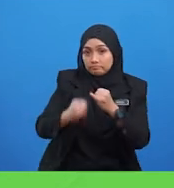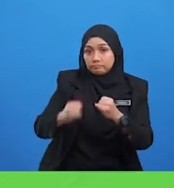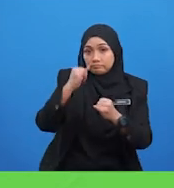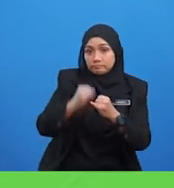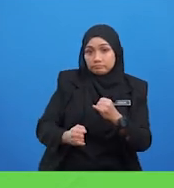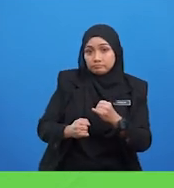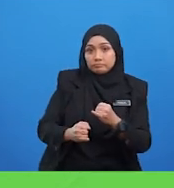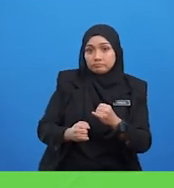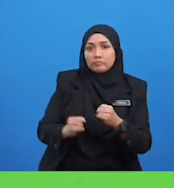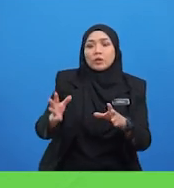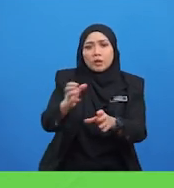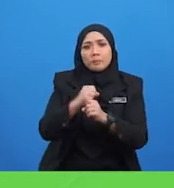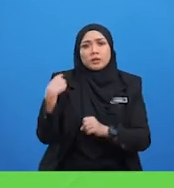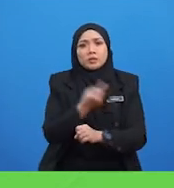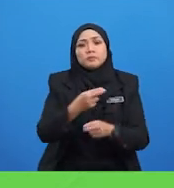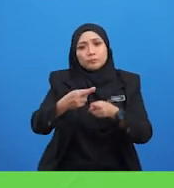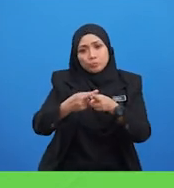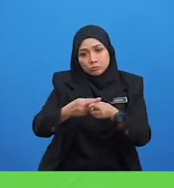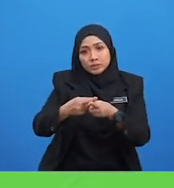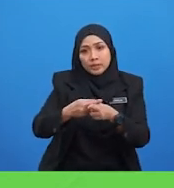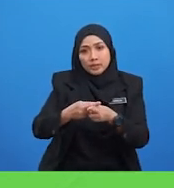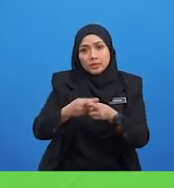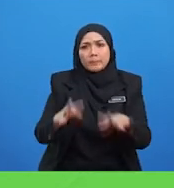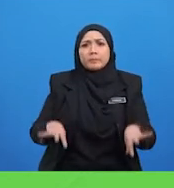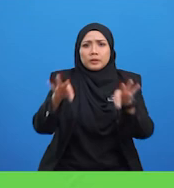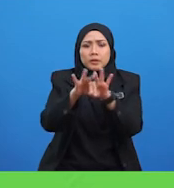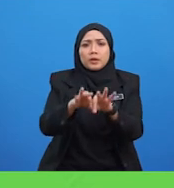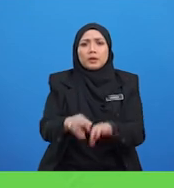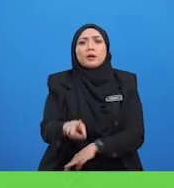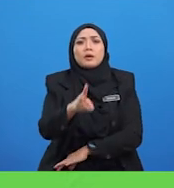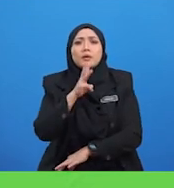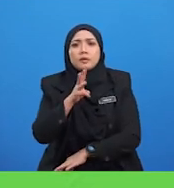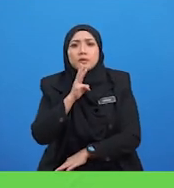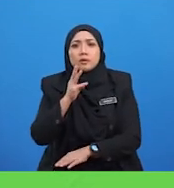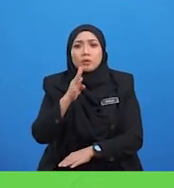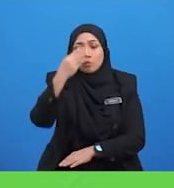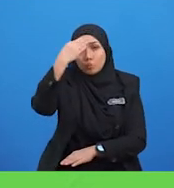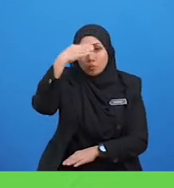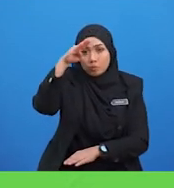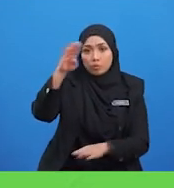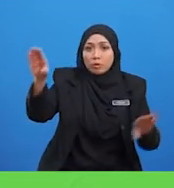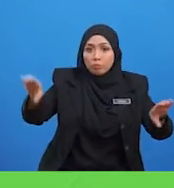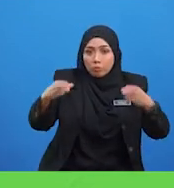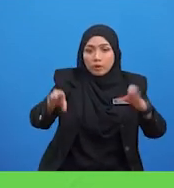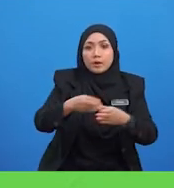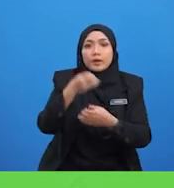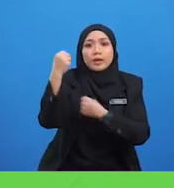Akhir sekali, dapat kita rumuskan kepentingan air buat atlet